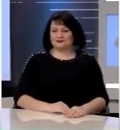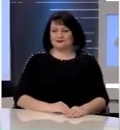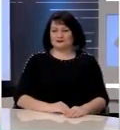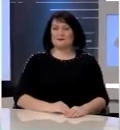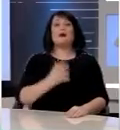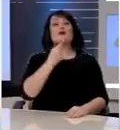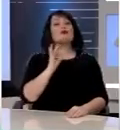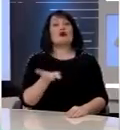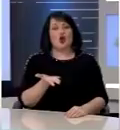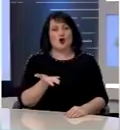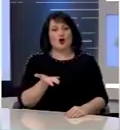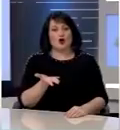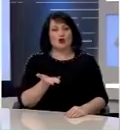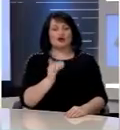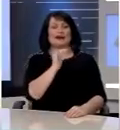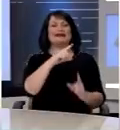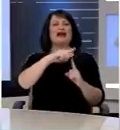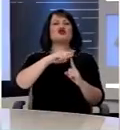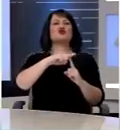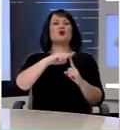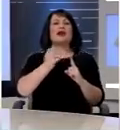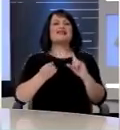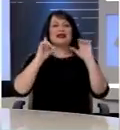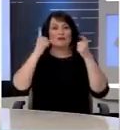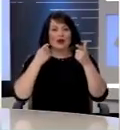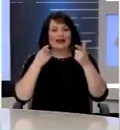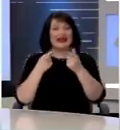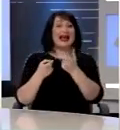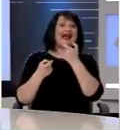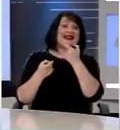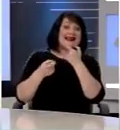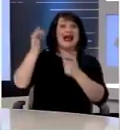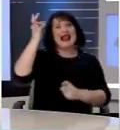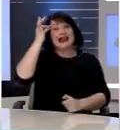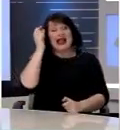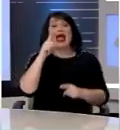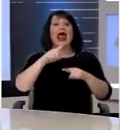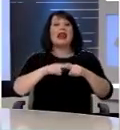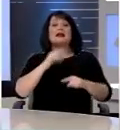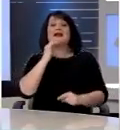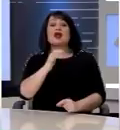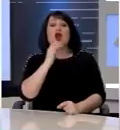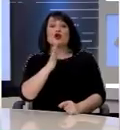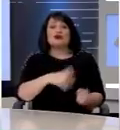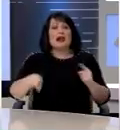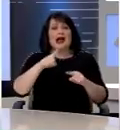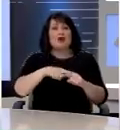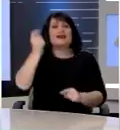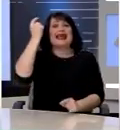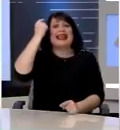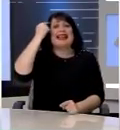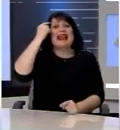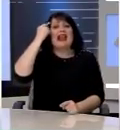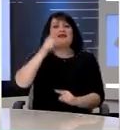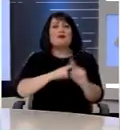Διότι, αγαπητέ κύριε Στασούλα, είτε το πούμε στα ελληνικά, είτε στα αγγλικά, είτε στα γαλλικά, ο ελληνικός λαός έχει καταλάβει ποιος σας δίνει